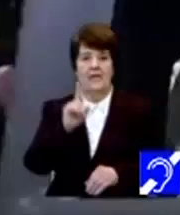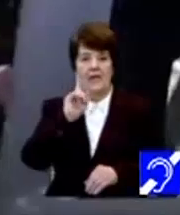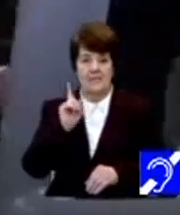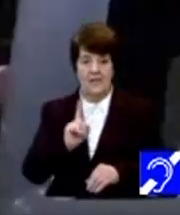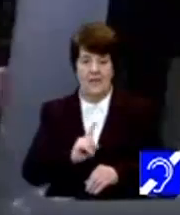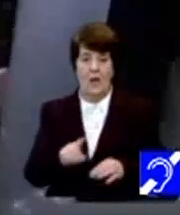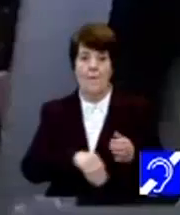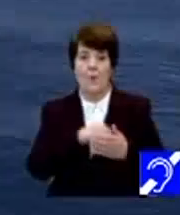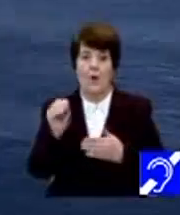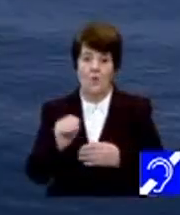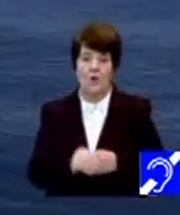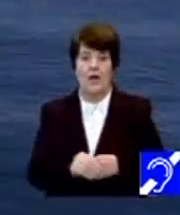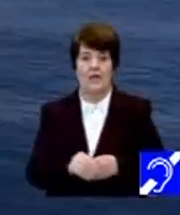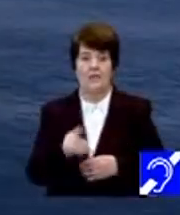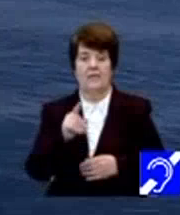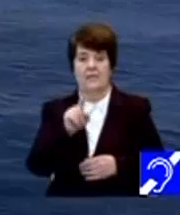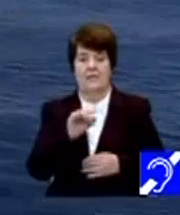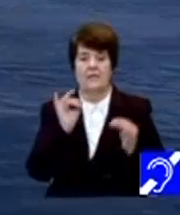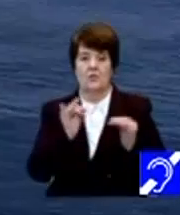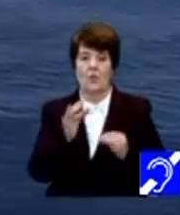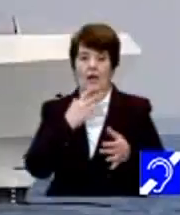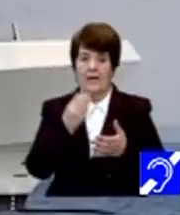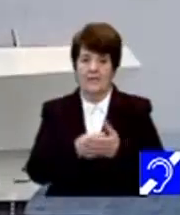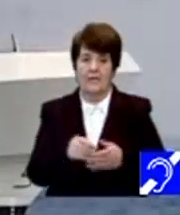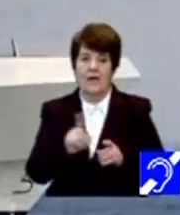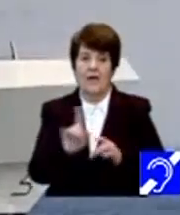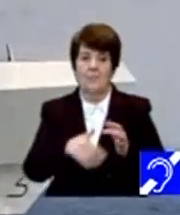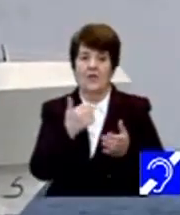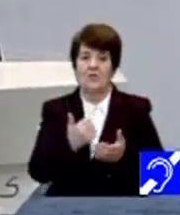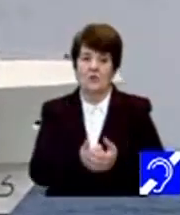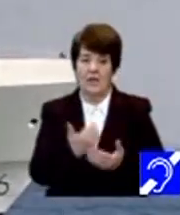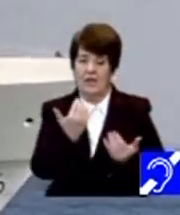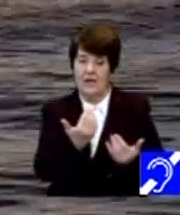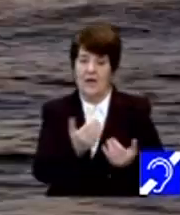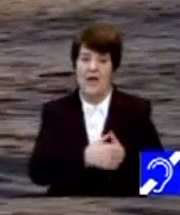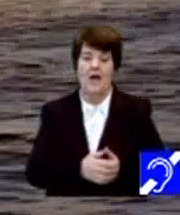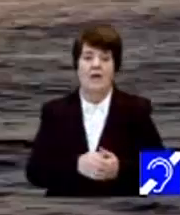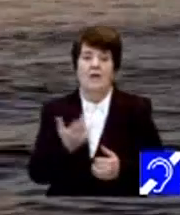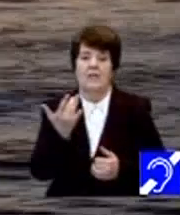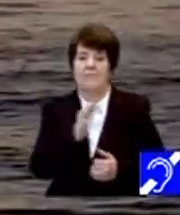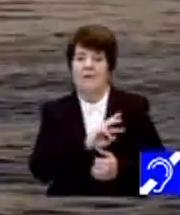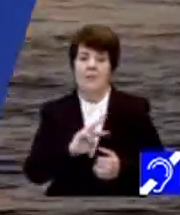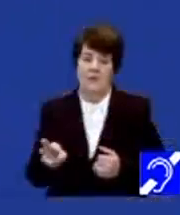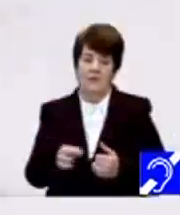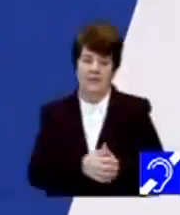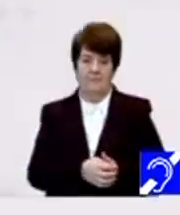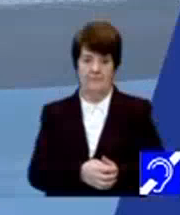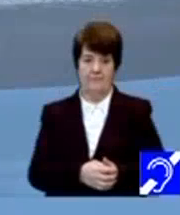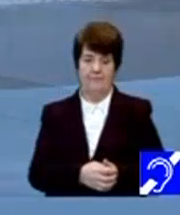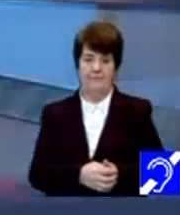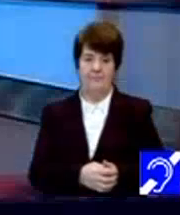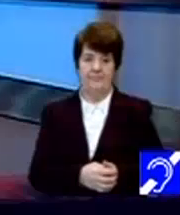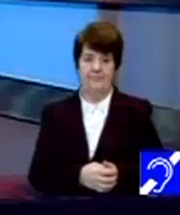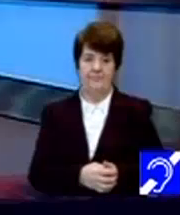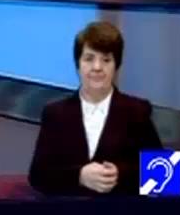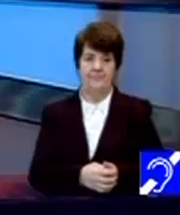Marina militară israeliană a procurat cea mai modernă navă de luptă din istoria sa. Care va fi principala sa misiune, aflăm peste câteva momente în